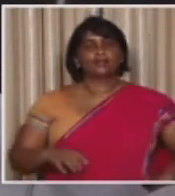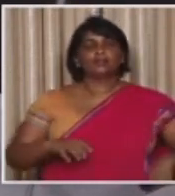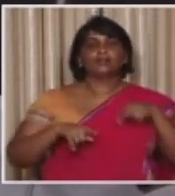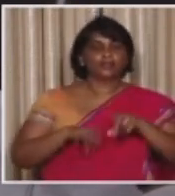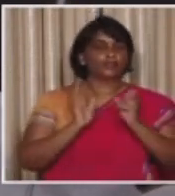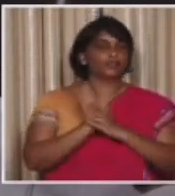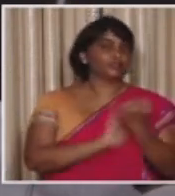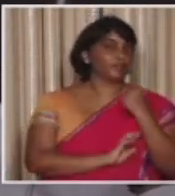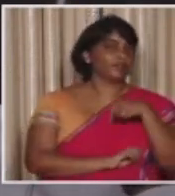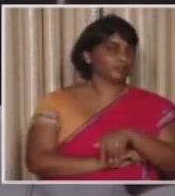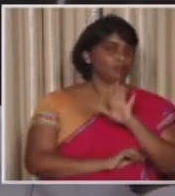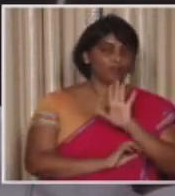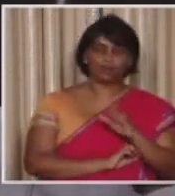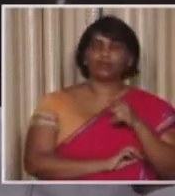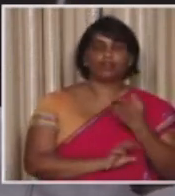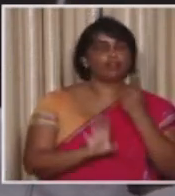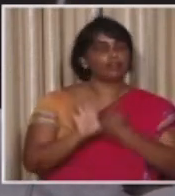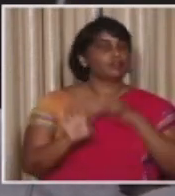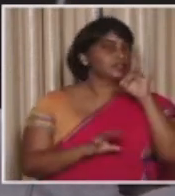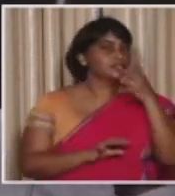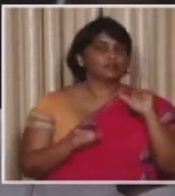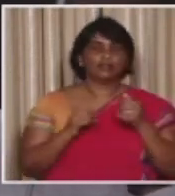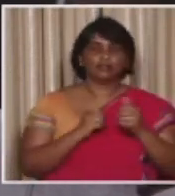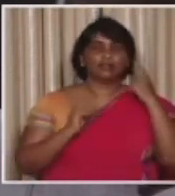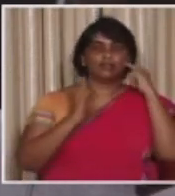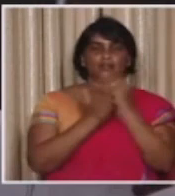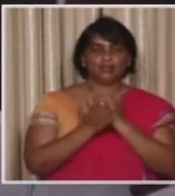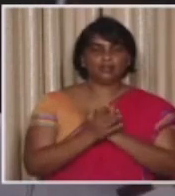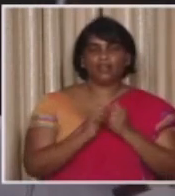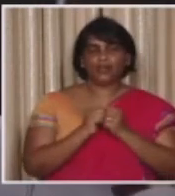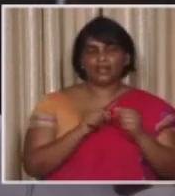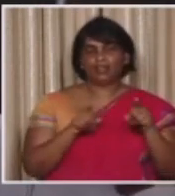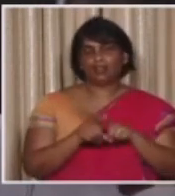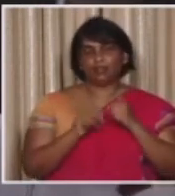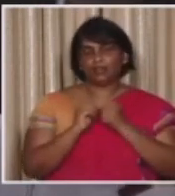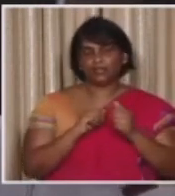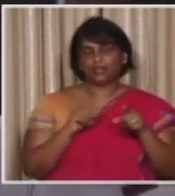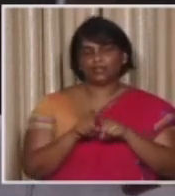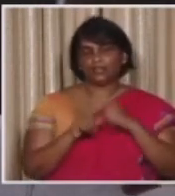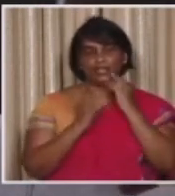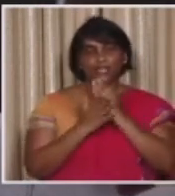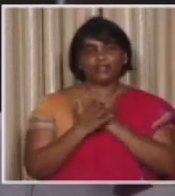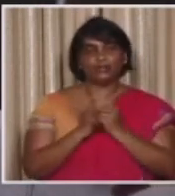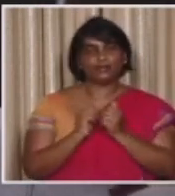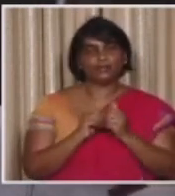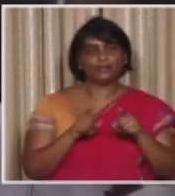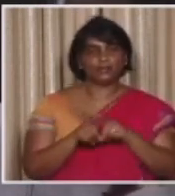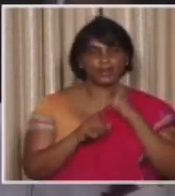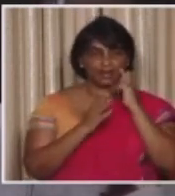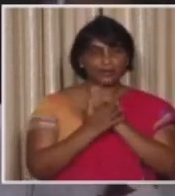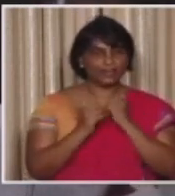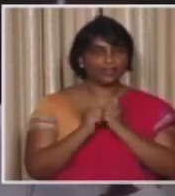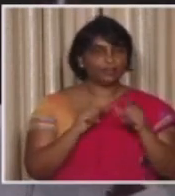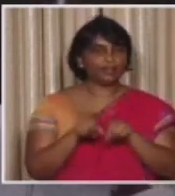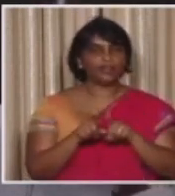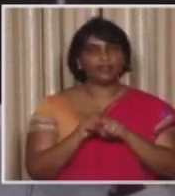කාර්ක සභාවට තියෙන්න ඕනේ කියන එක. නැත්නම් අවුරුදු 100ක් නෙවෙයි මේ කාර්ක සභාවට අවුරුදු 200 පිරීමක් තියෙයි. හැබැයි එකම අපි කතා කරන්නේ. වැඩක් නැහැ. මේක